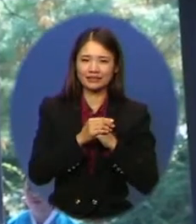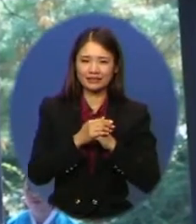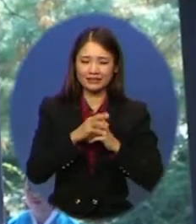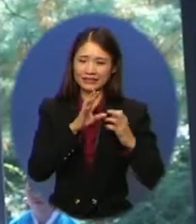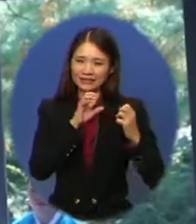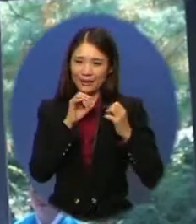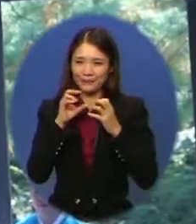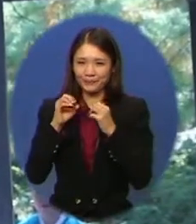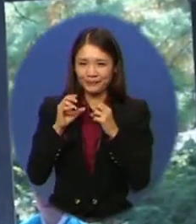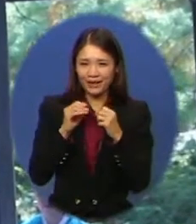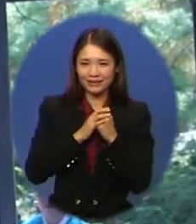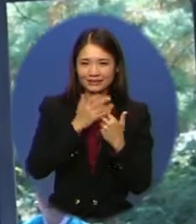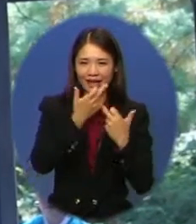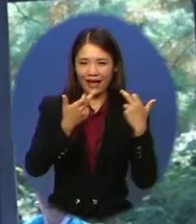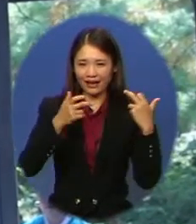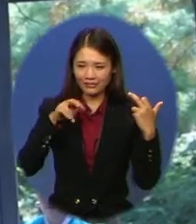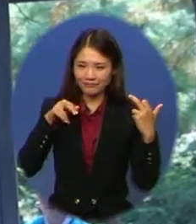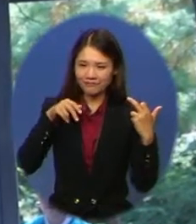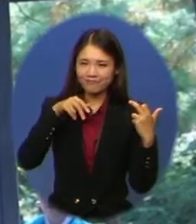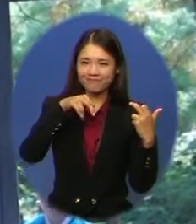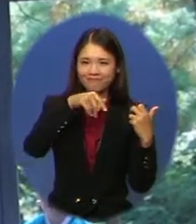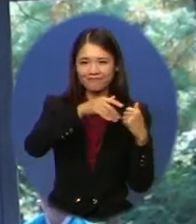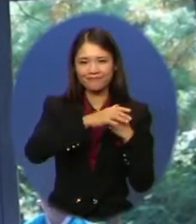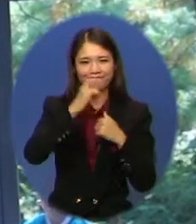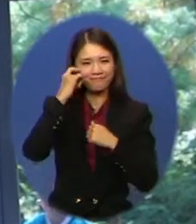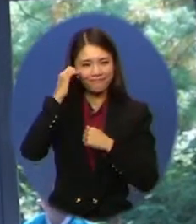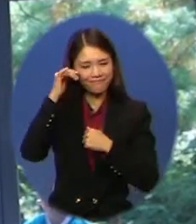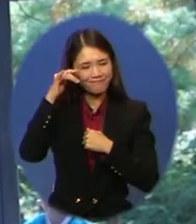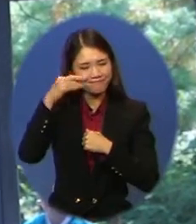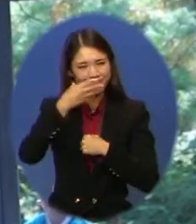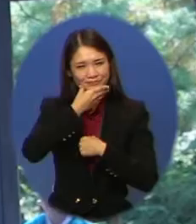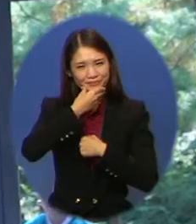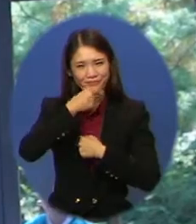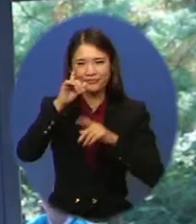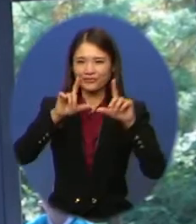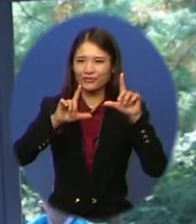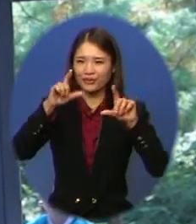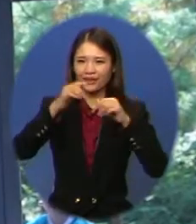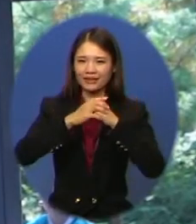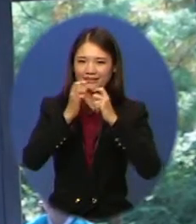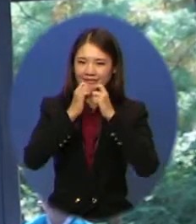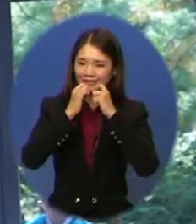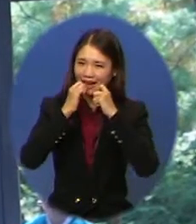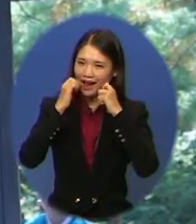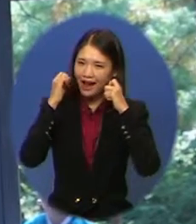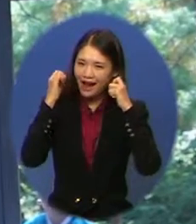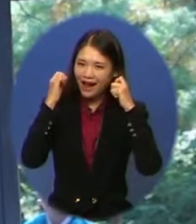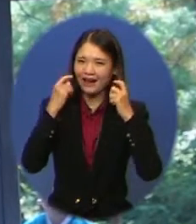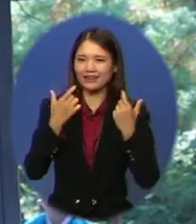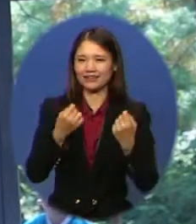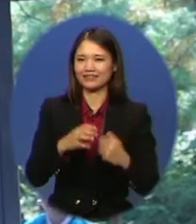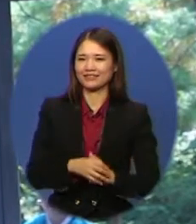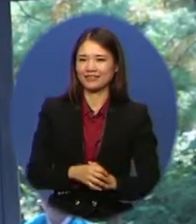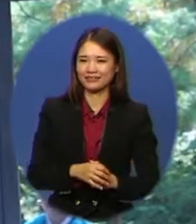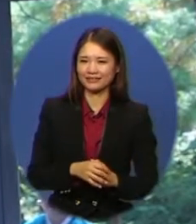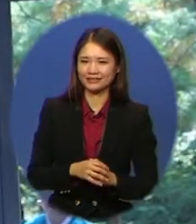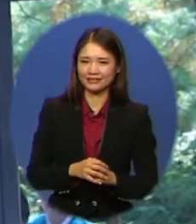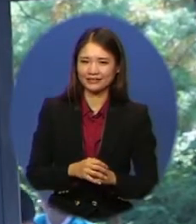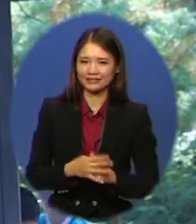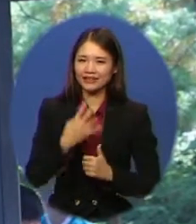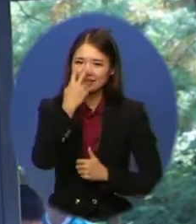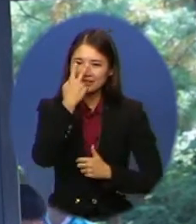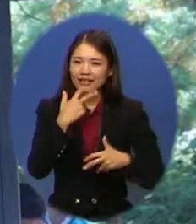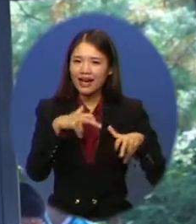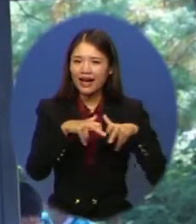피우며 산책하는 즐거움을 상상하면 행복의 겨운 웃음에 입이 벌어지지 않을 수 없습니다.